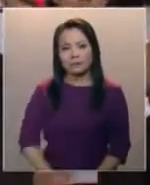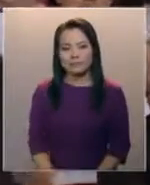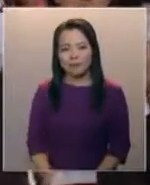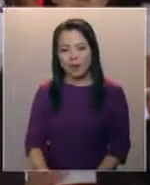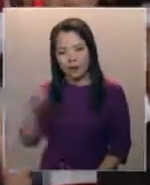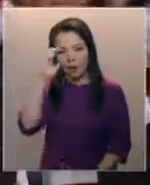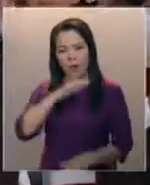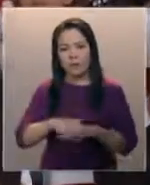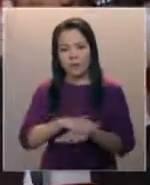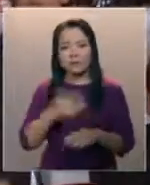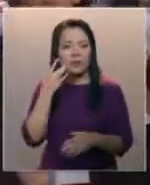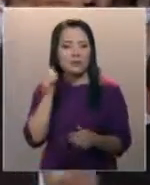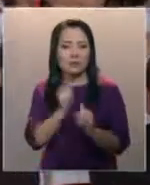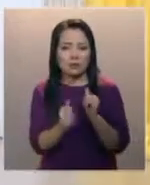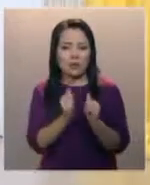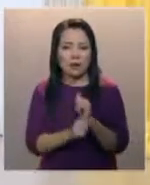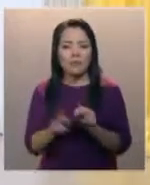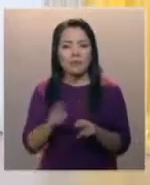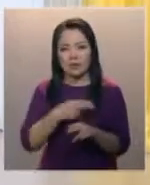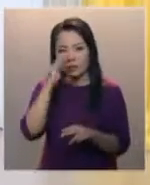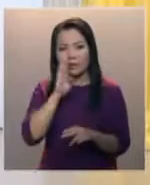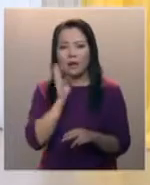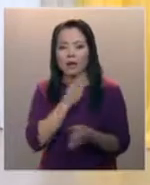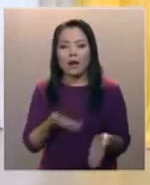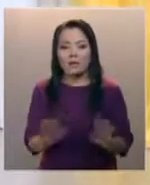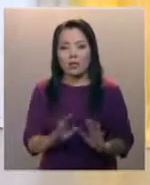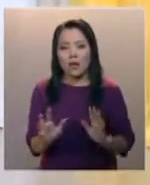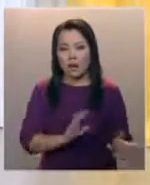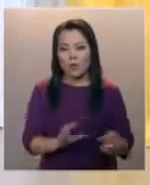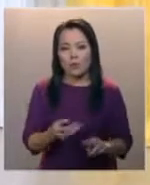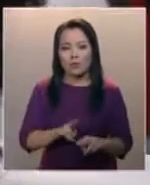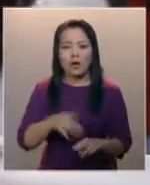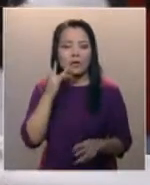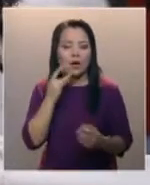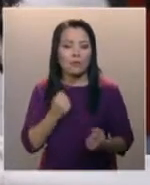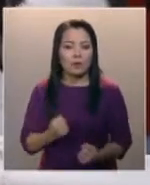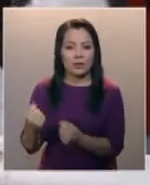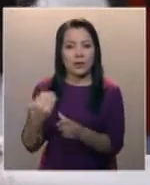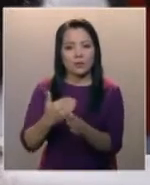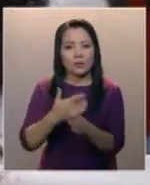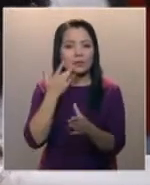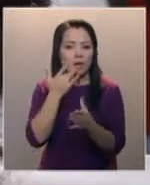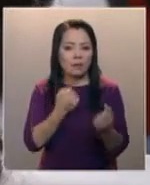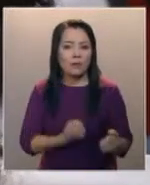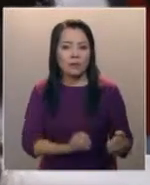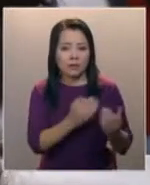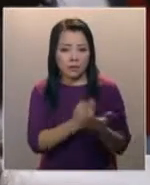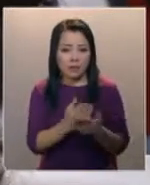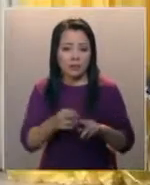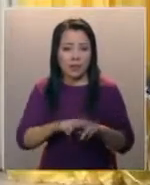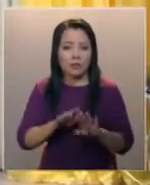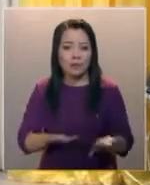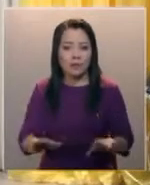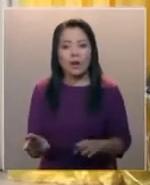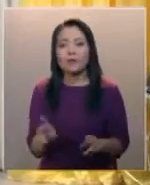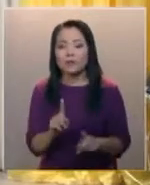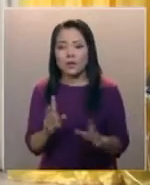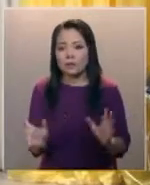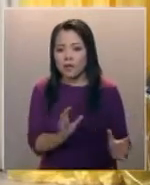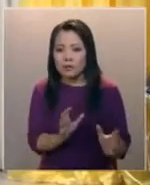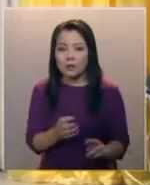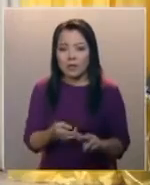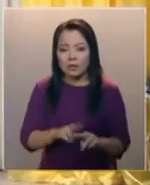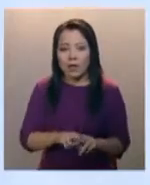Үкімет үнемі ата-ана қамқорлығынсыз қалғандарды қол астына алып, қолдап келеді. Балалар құқығын қорғау комитетінің мұрындық болуымен өткен